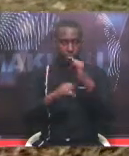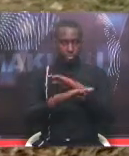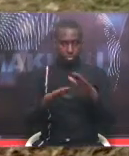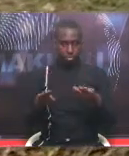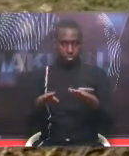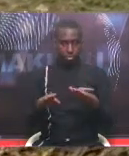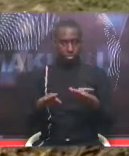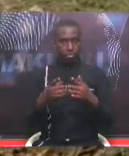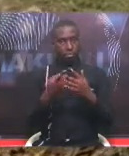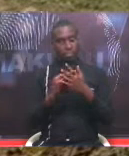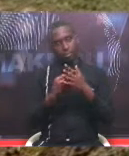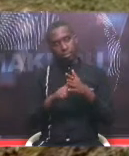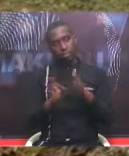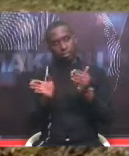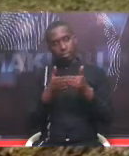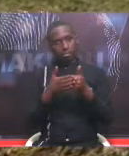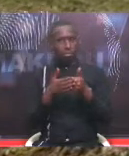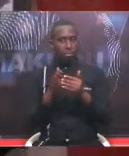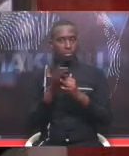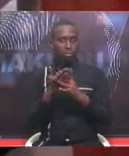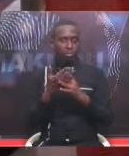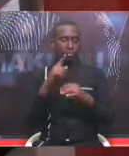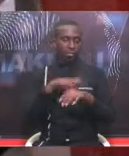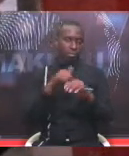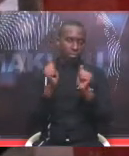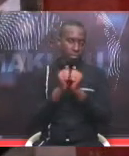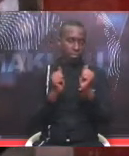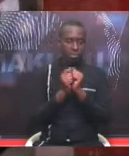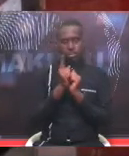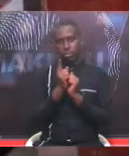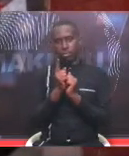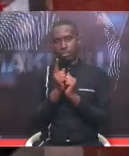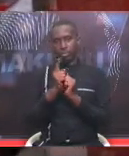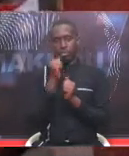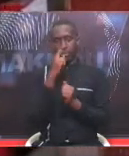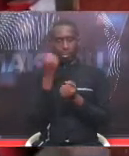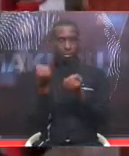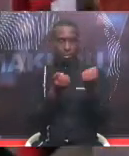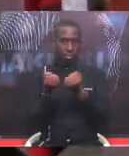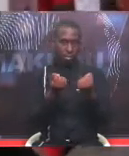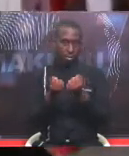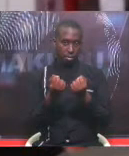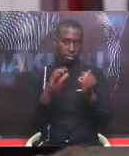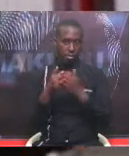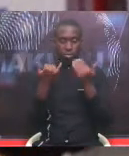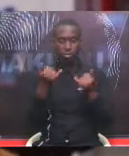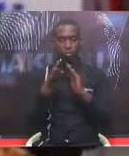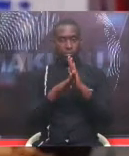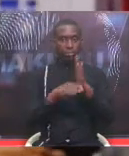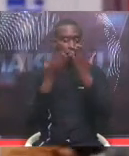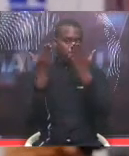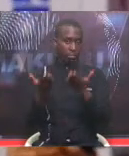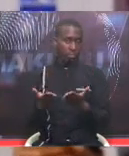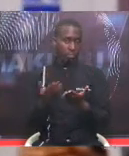ubundi burya batangira gufunga hagati ya saa 10 na saa 11 kandi imodoka kugeza ubu ngubu gahunda yari hari